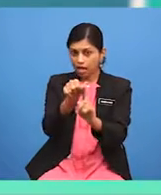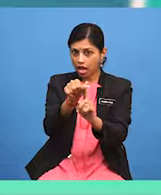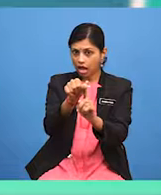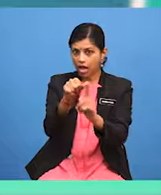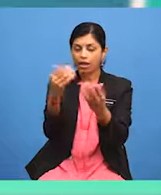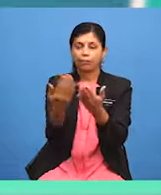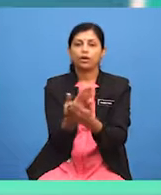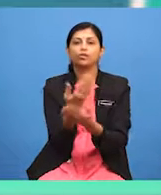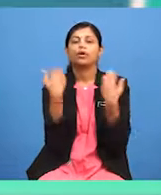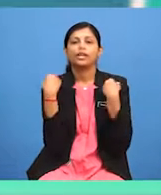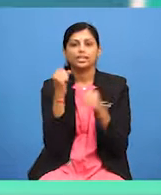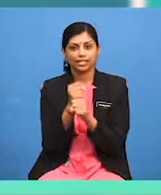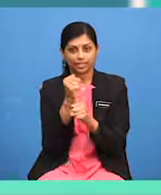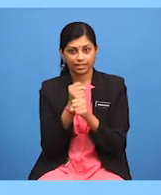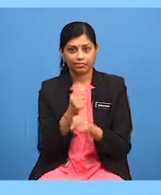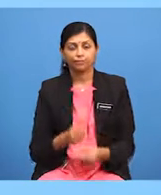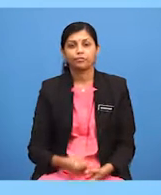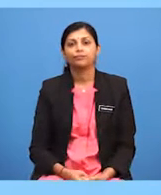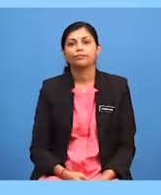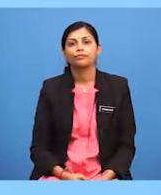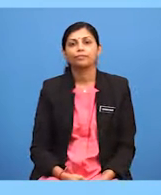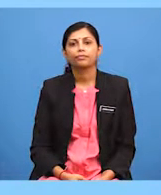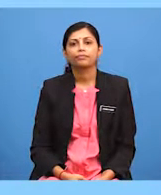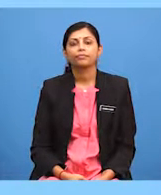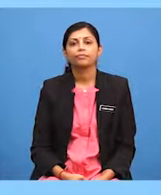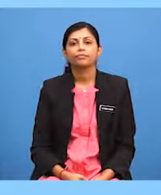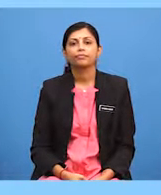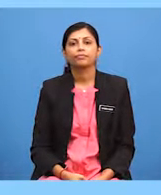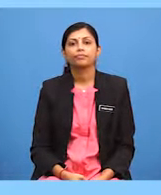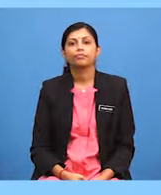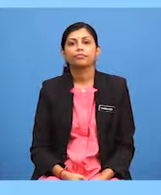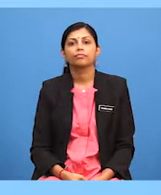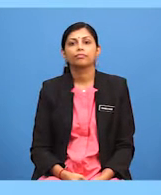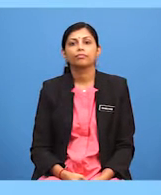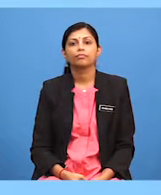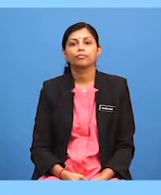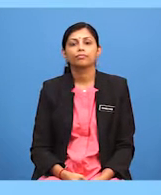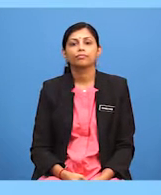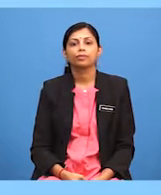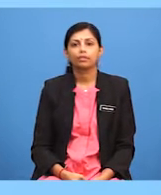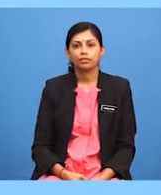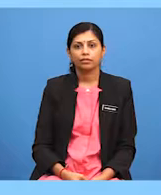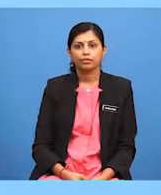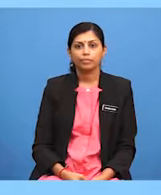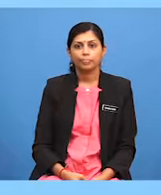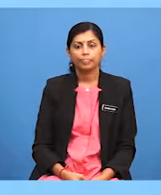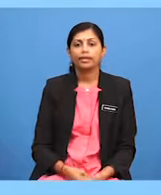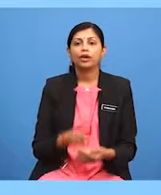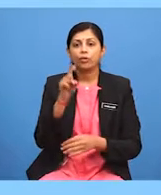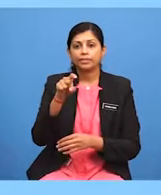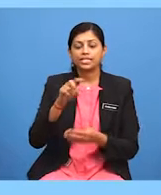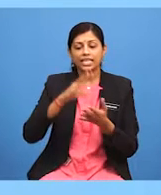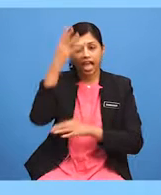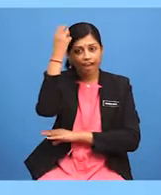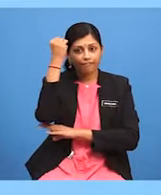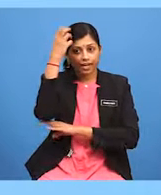Barulah kerja dilakukan. Formula bagi kerja ialah kerja W sama